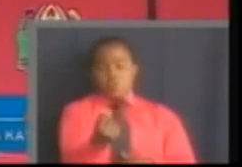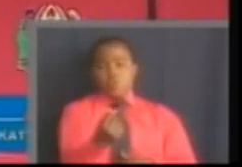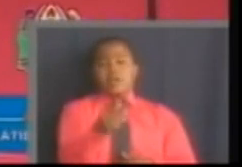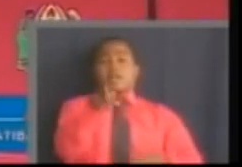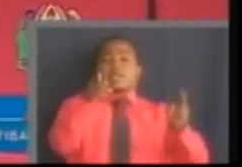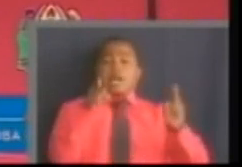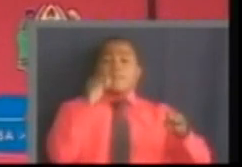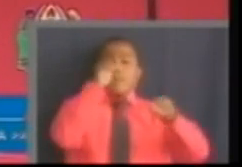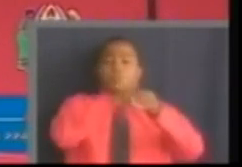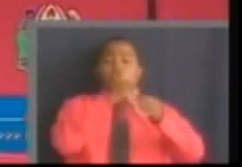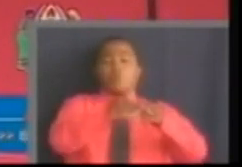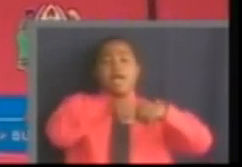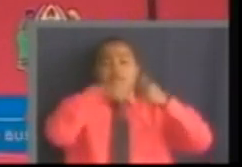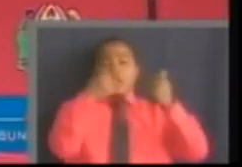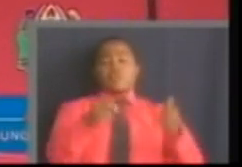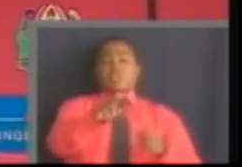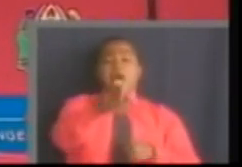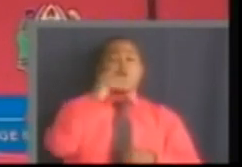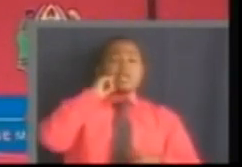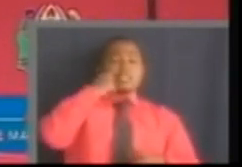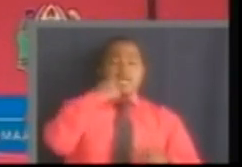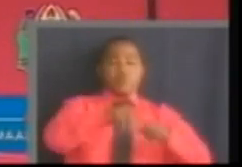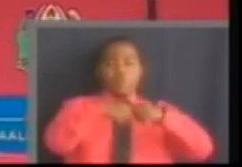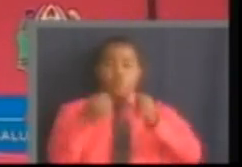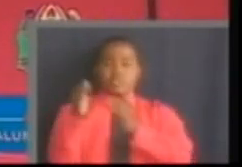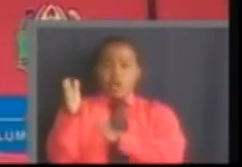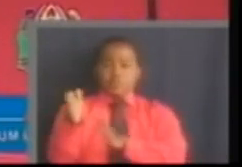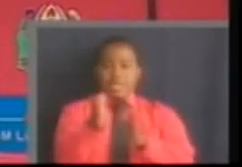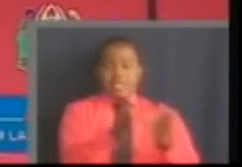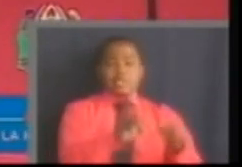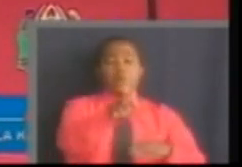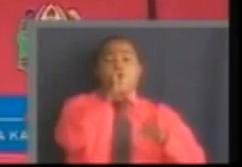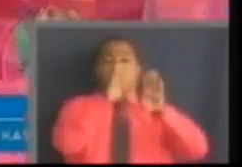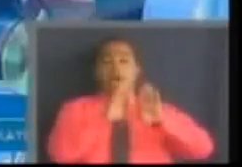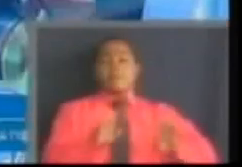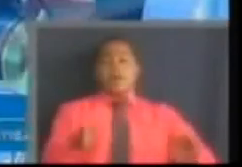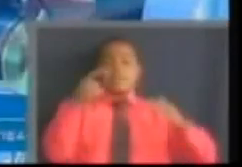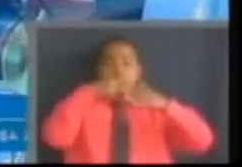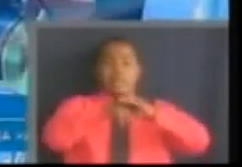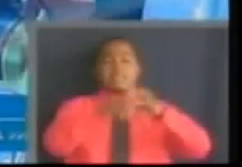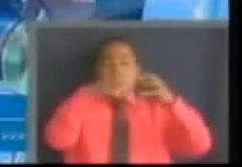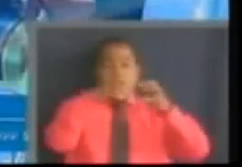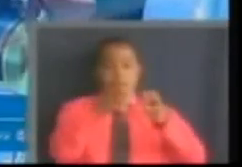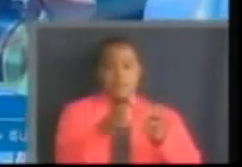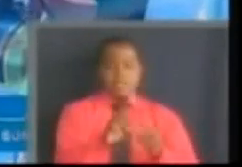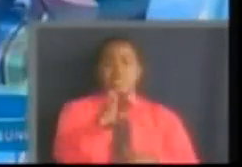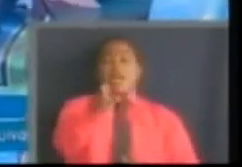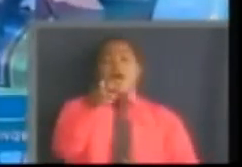kamati atavunja au atajaribu kuvunja utaratibu au amani na utulivu kwenye kamati au